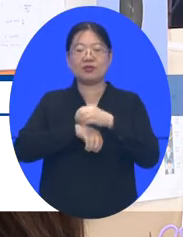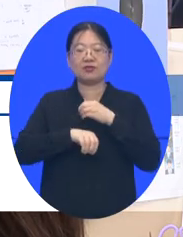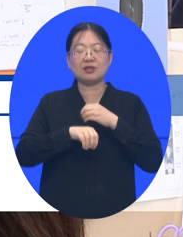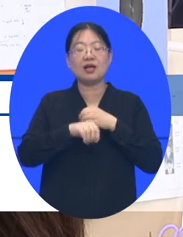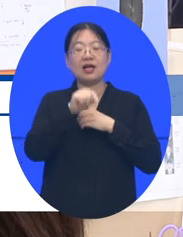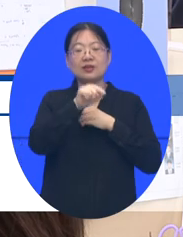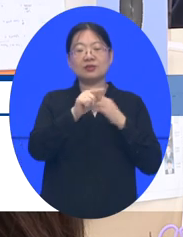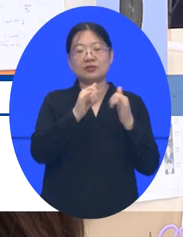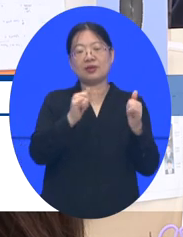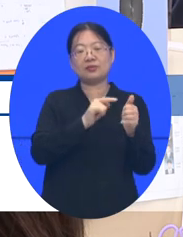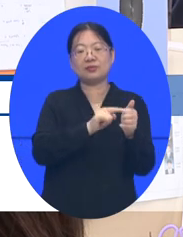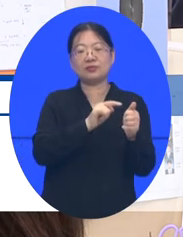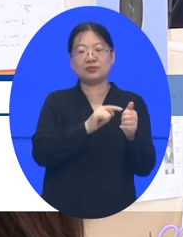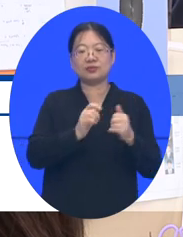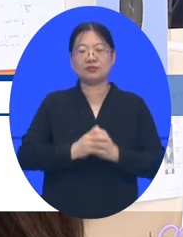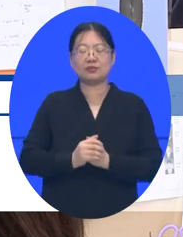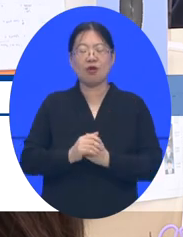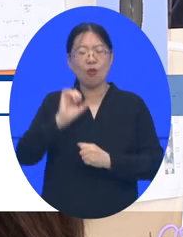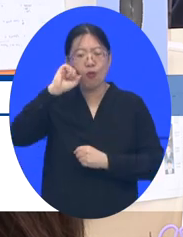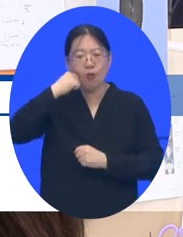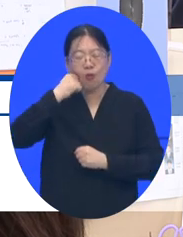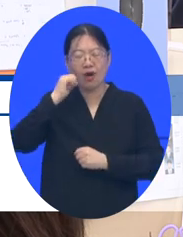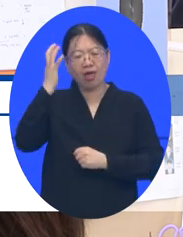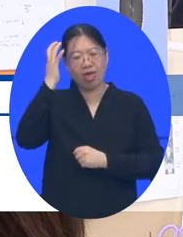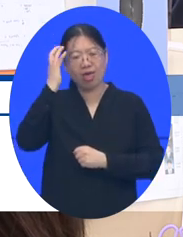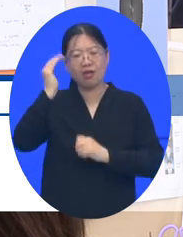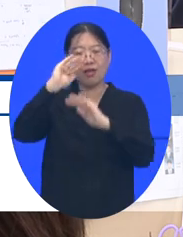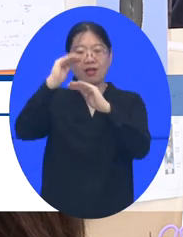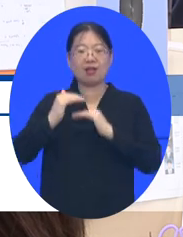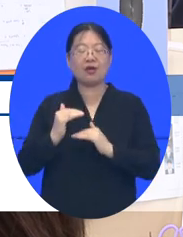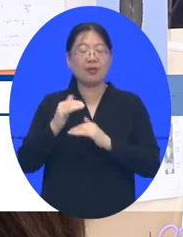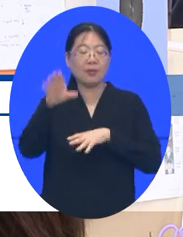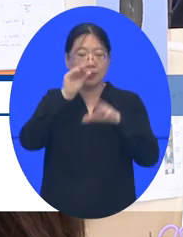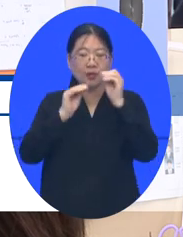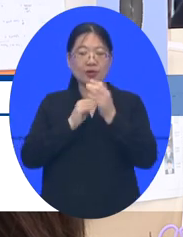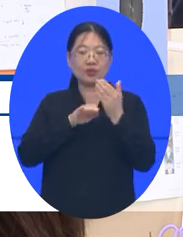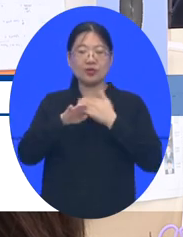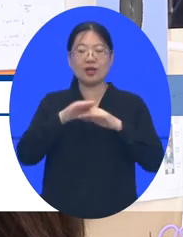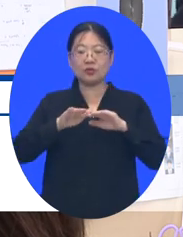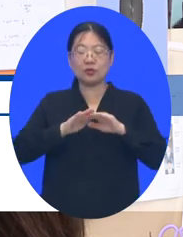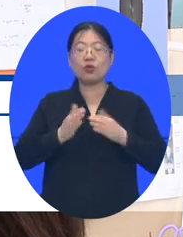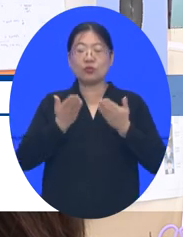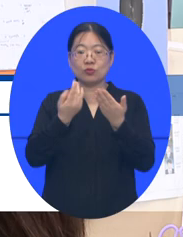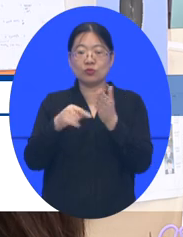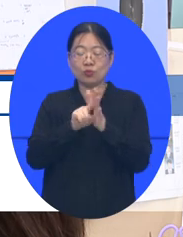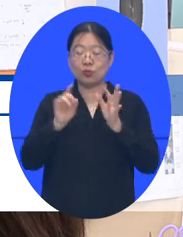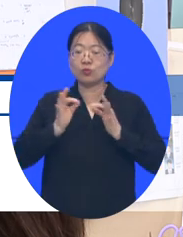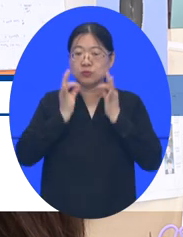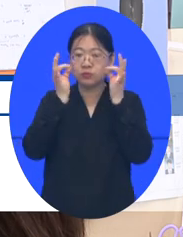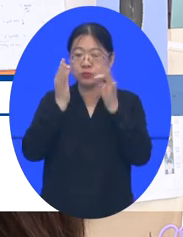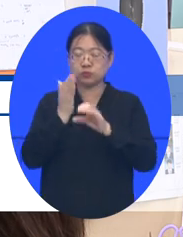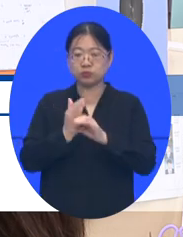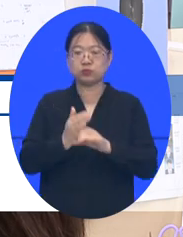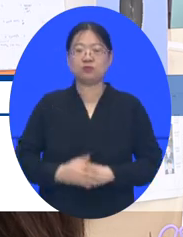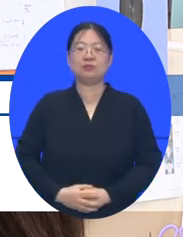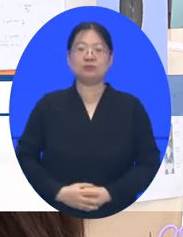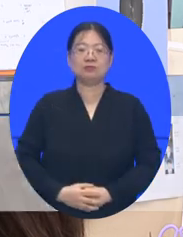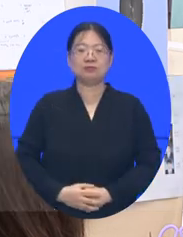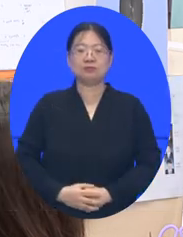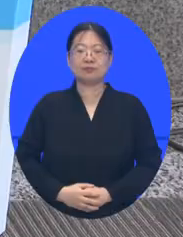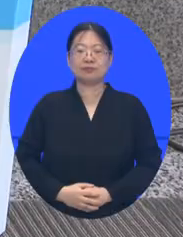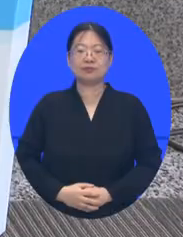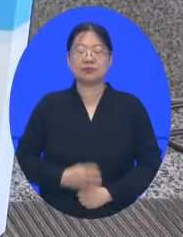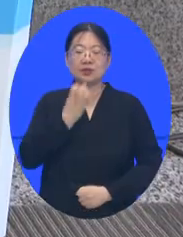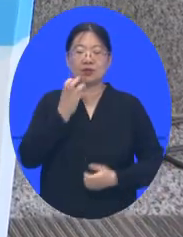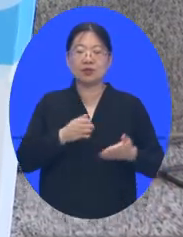적극 그분들의 어려움이나 애로사항을 듣고 그걸 해결해 주도록 노력을 하고